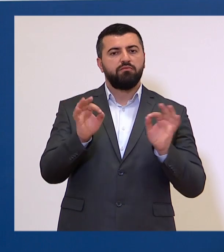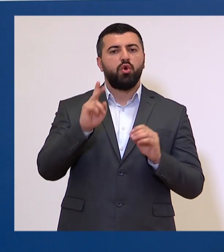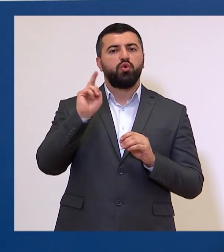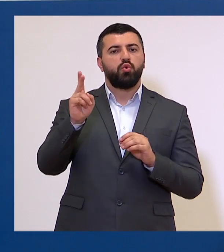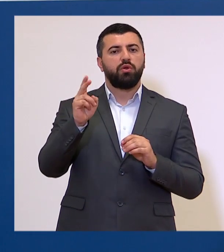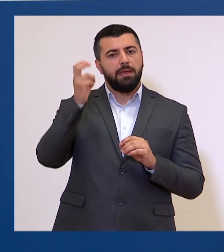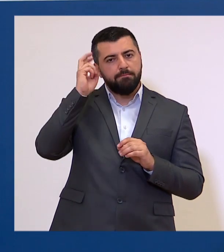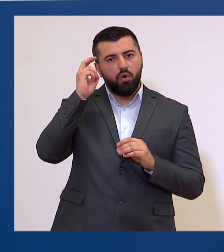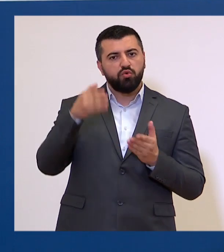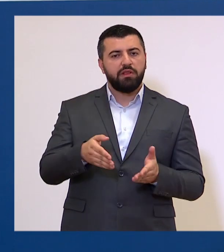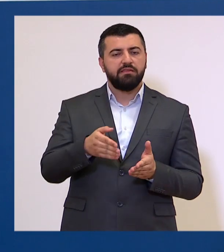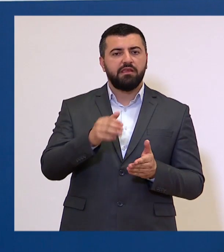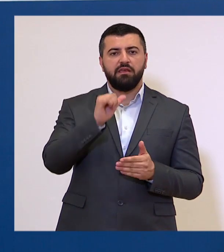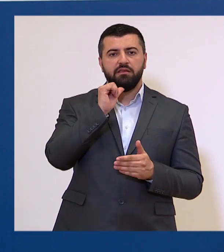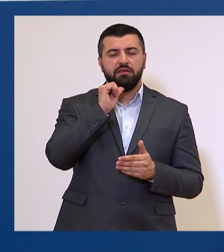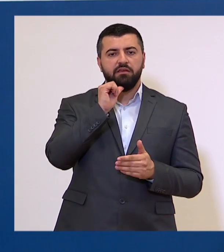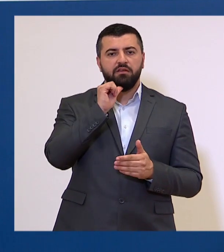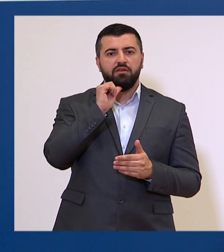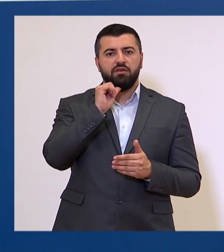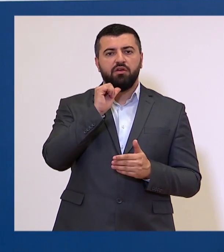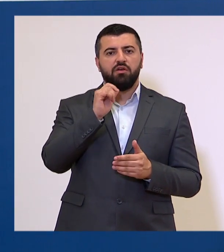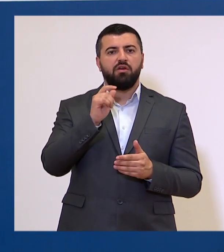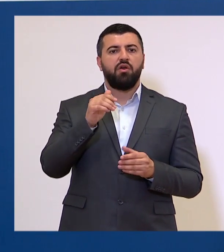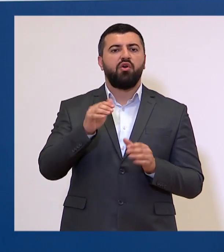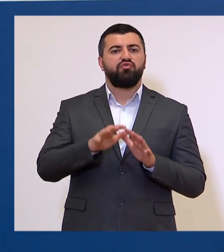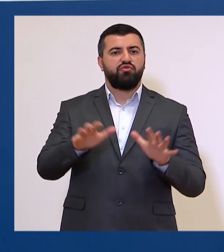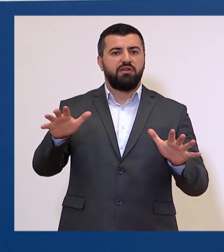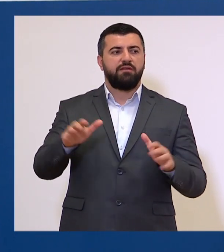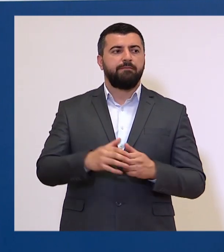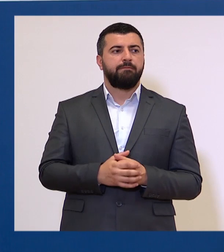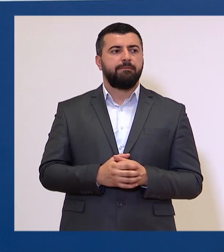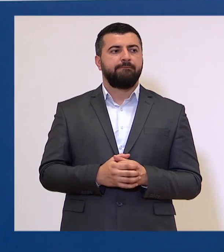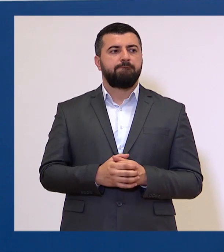se nalazi u Podgorici i odraz je lokalne transmisije.